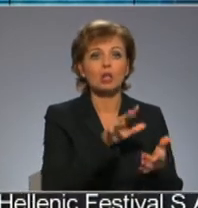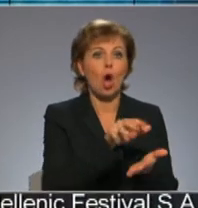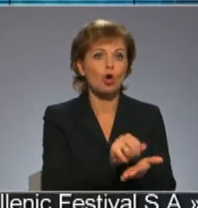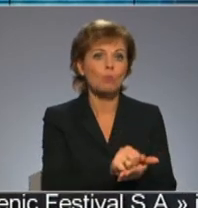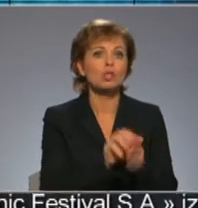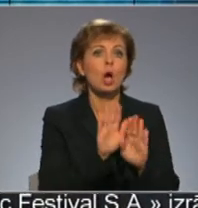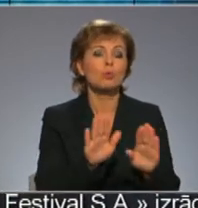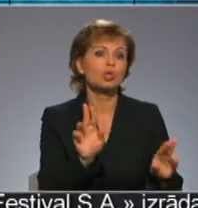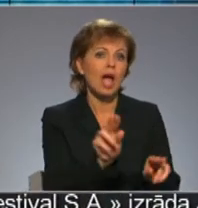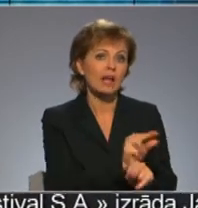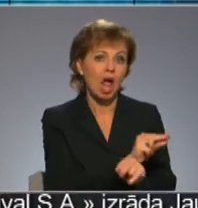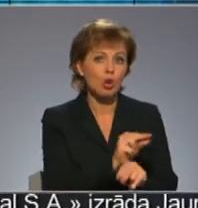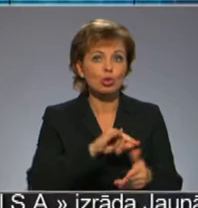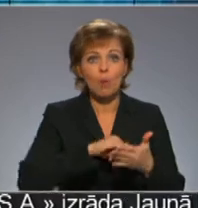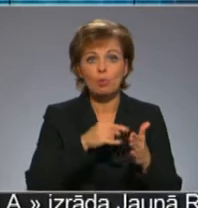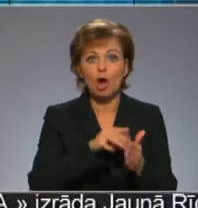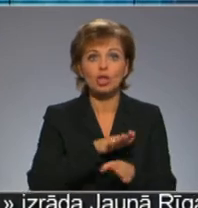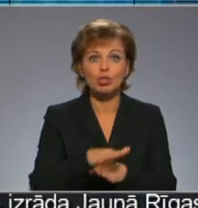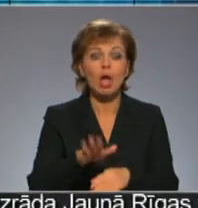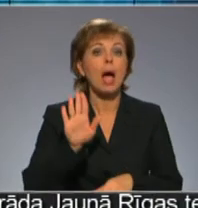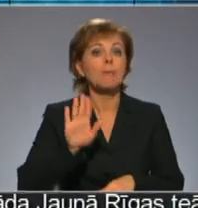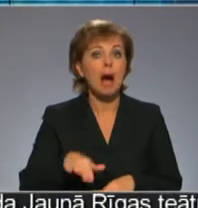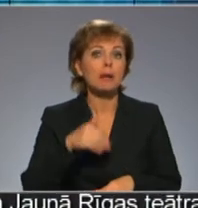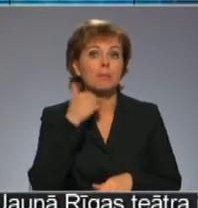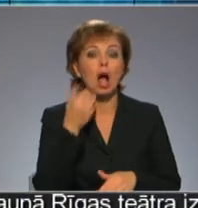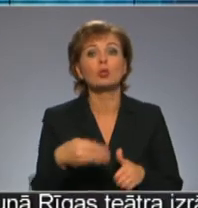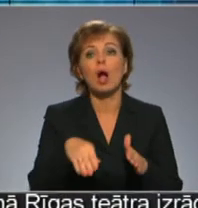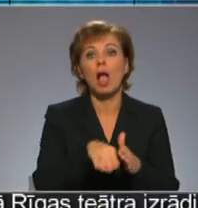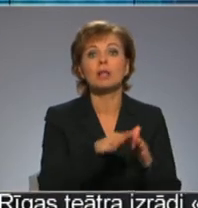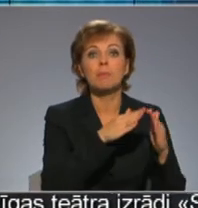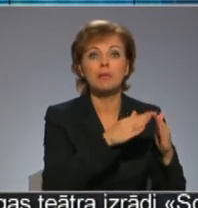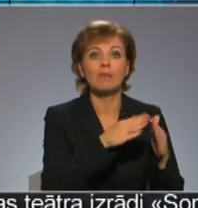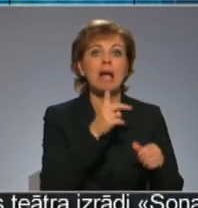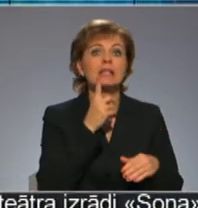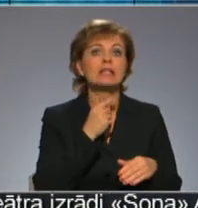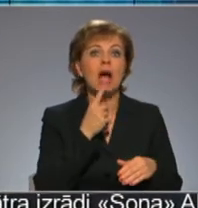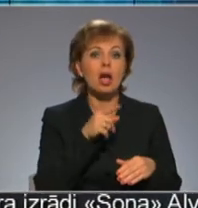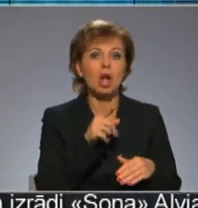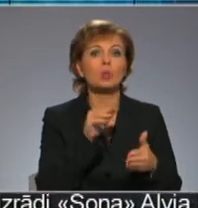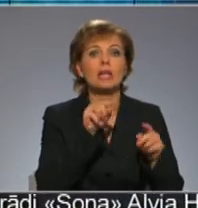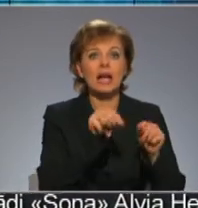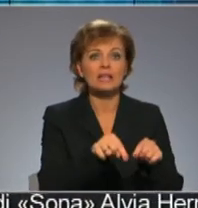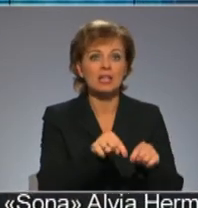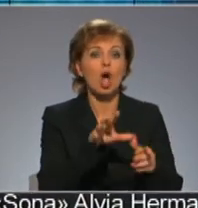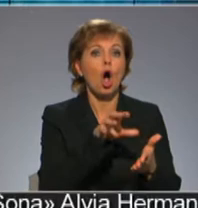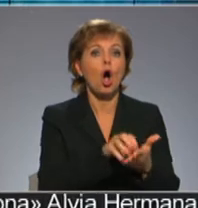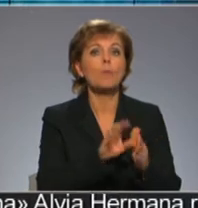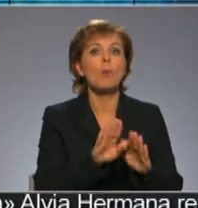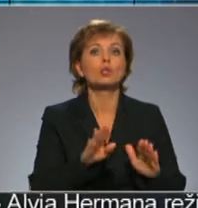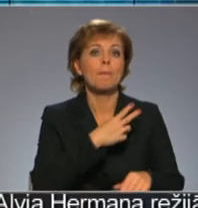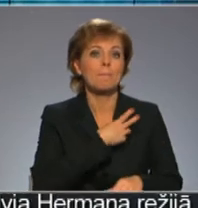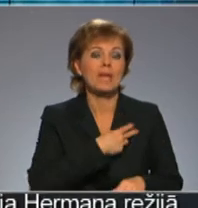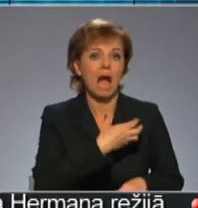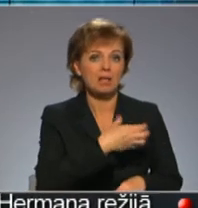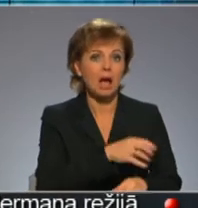muzeja rekonstrukcijas projektu īstenošanu. Par balto piebūvi un sarkano memoriālu iestājas okupācijas muzeja biedrība. Bet pret to sīvi